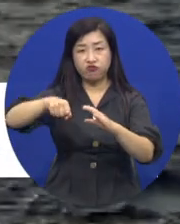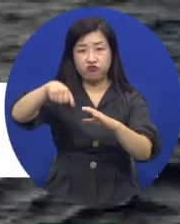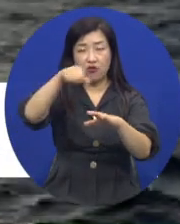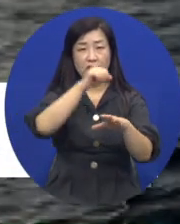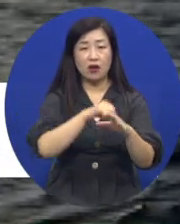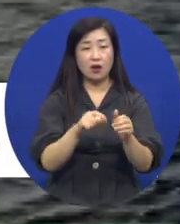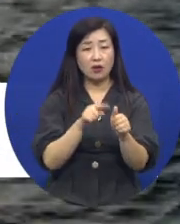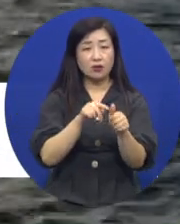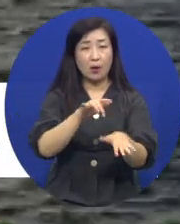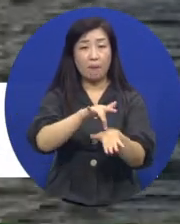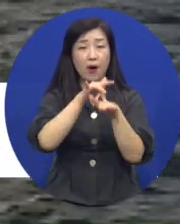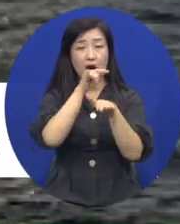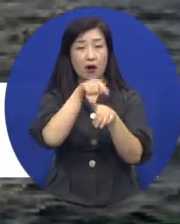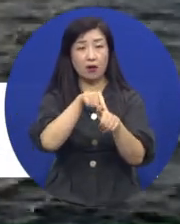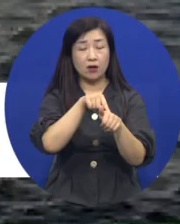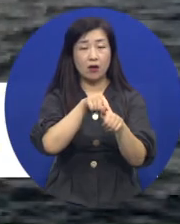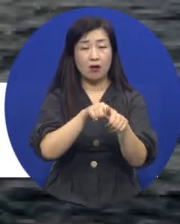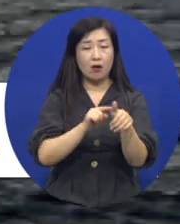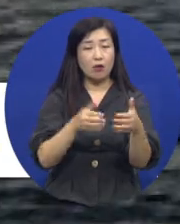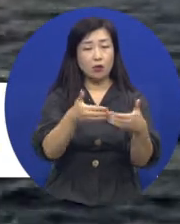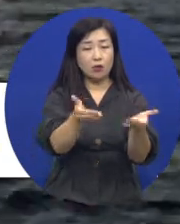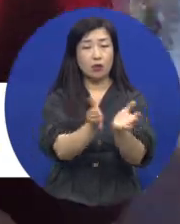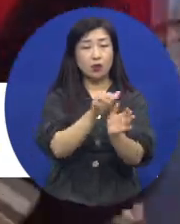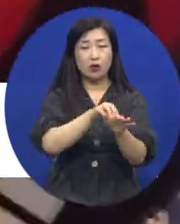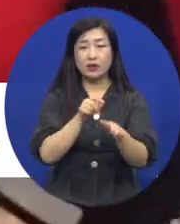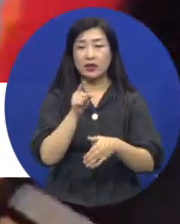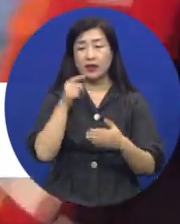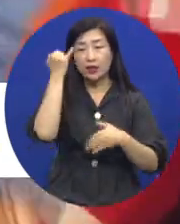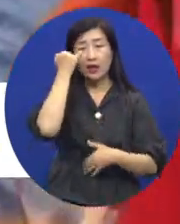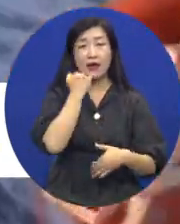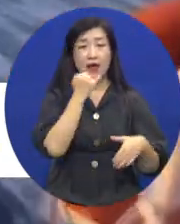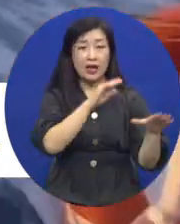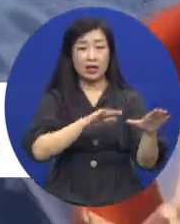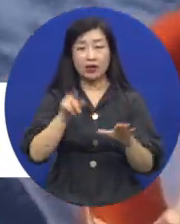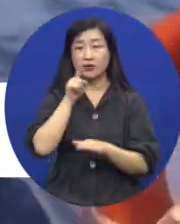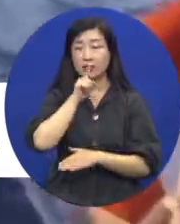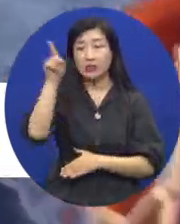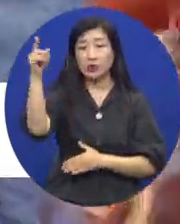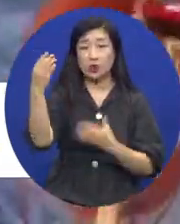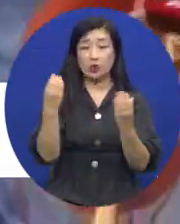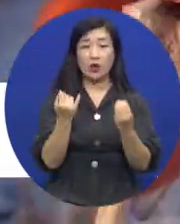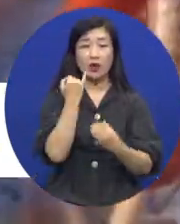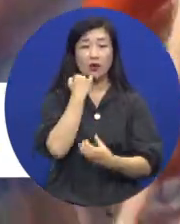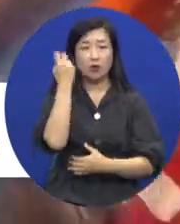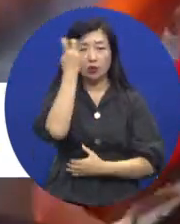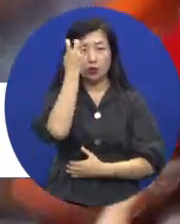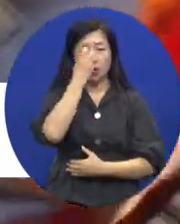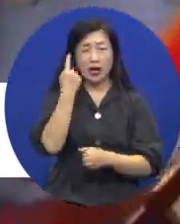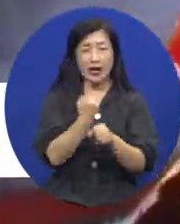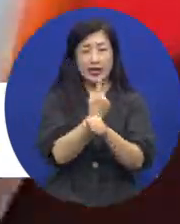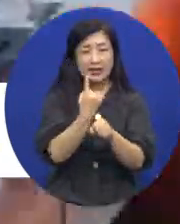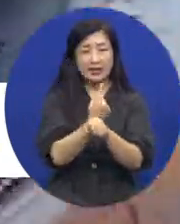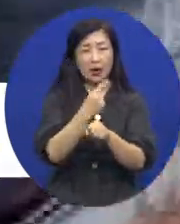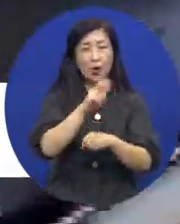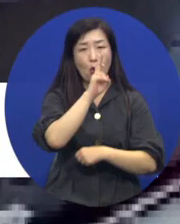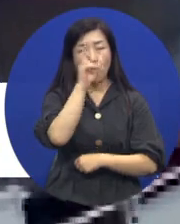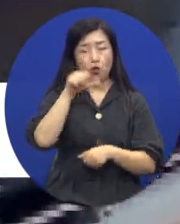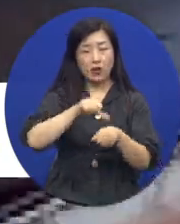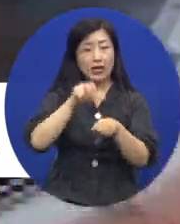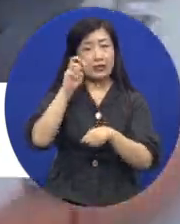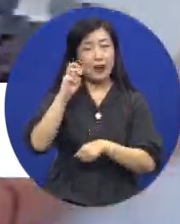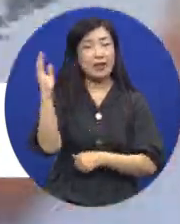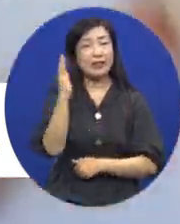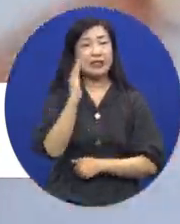A씨가 실종됐다며 동호 회원들이 해경에 신고했습니다. 해경은 수색 1시간여 만인 오후 5시